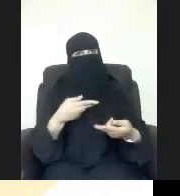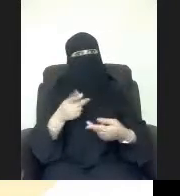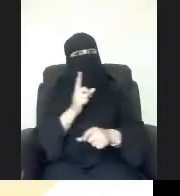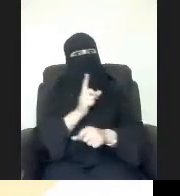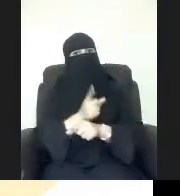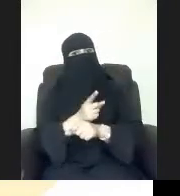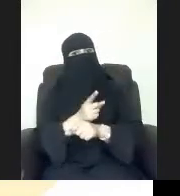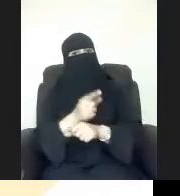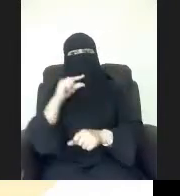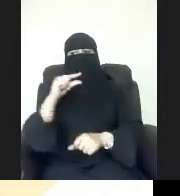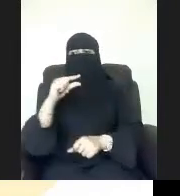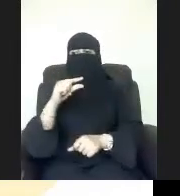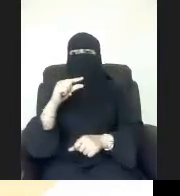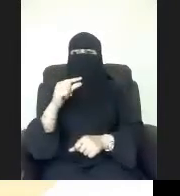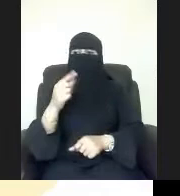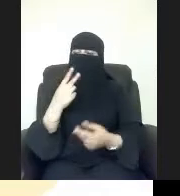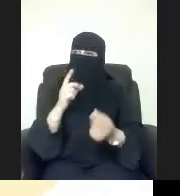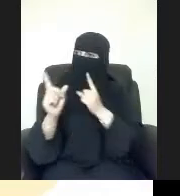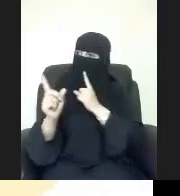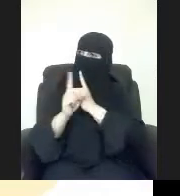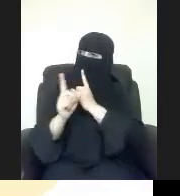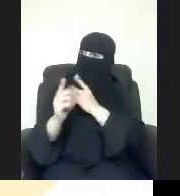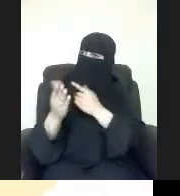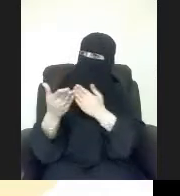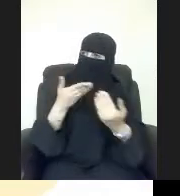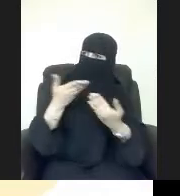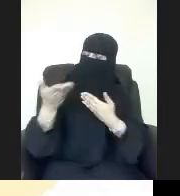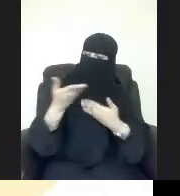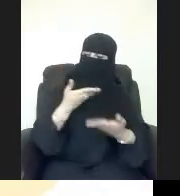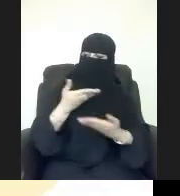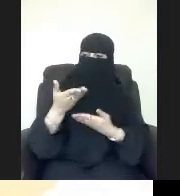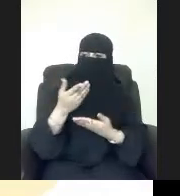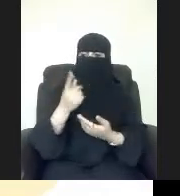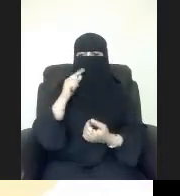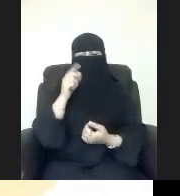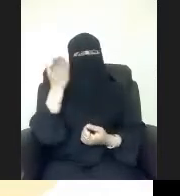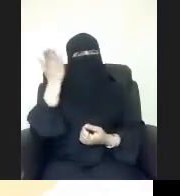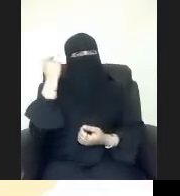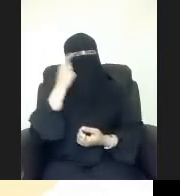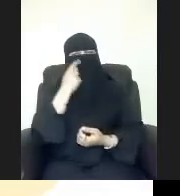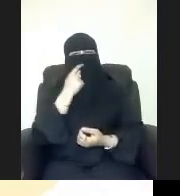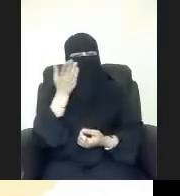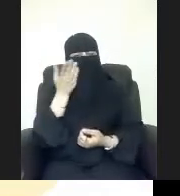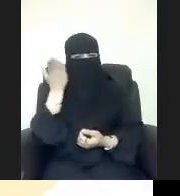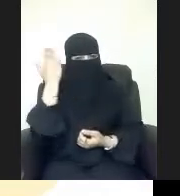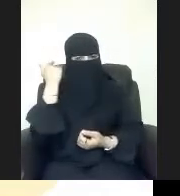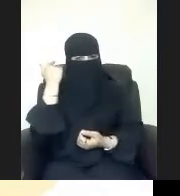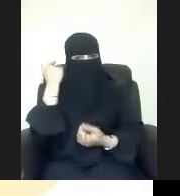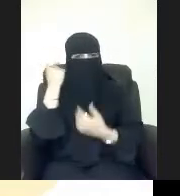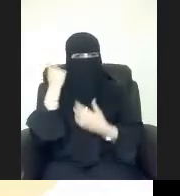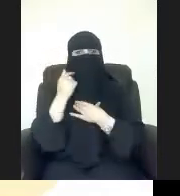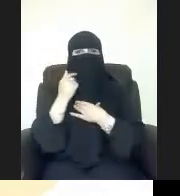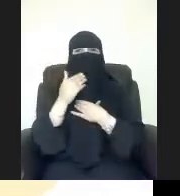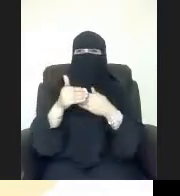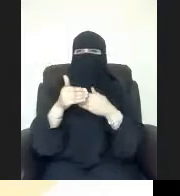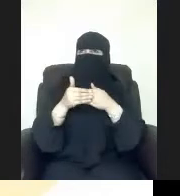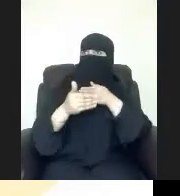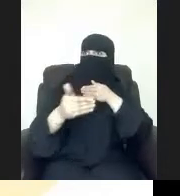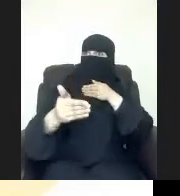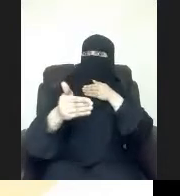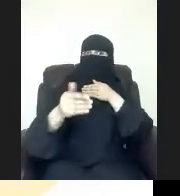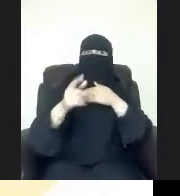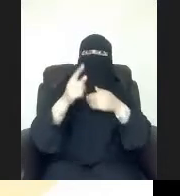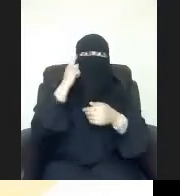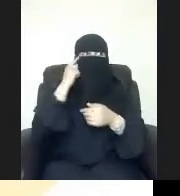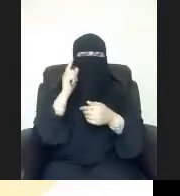ومقابلة أقرانهم. نقف عند هذه النقطة. لو عدنا إلى العام الماضي حيث تم تطبيق التعليم عن بعد، نجد